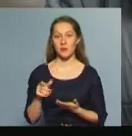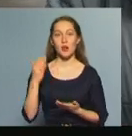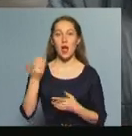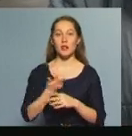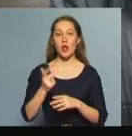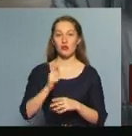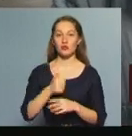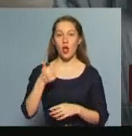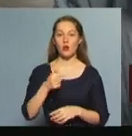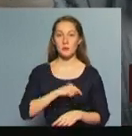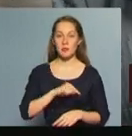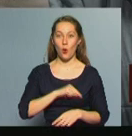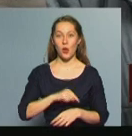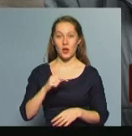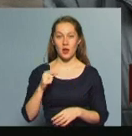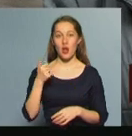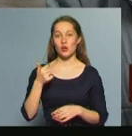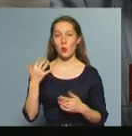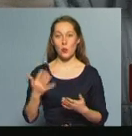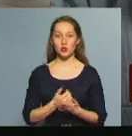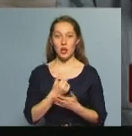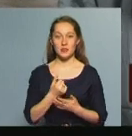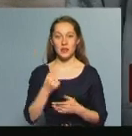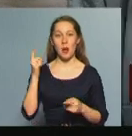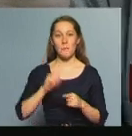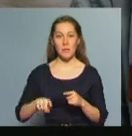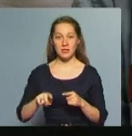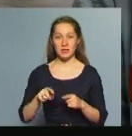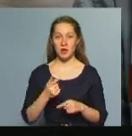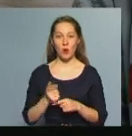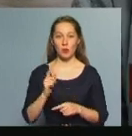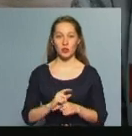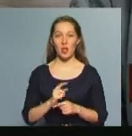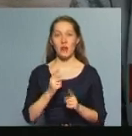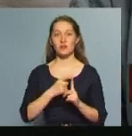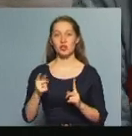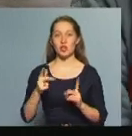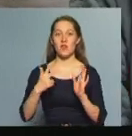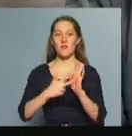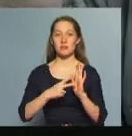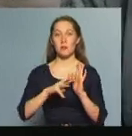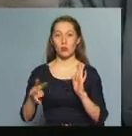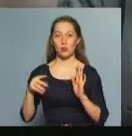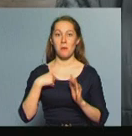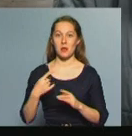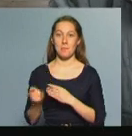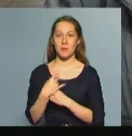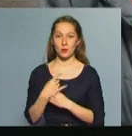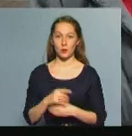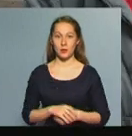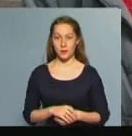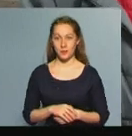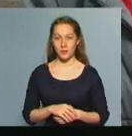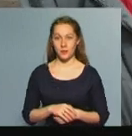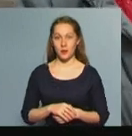психологи, и у них так ловко получается. И очень это так быстро. Но в течение 8 минут облапошили.